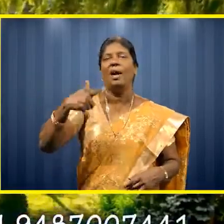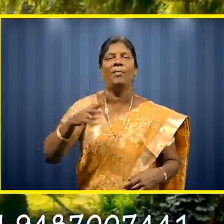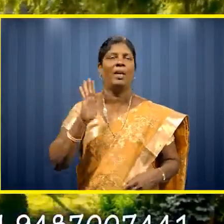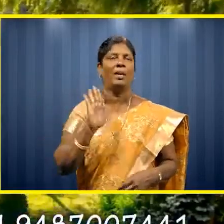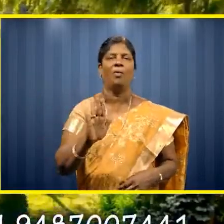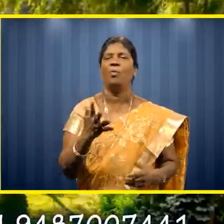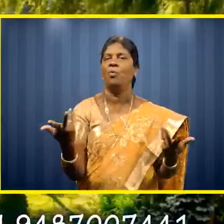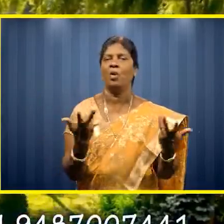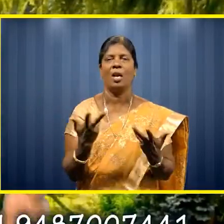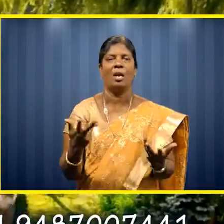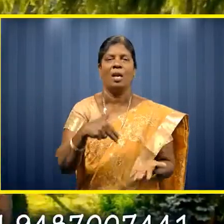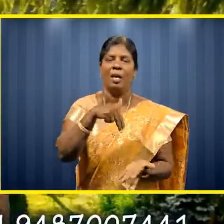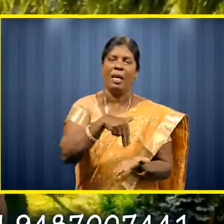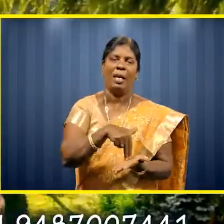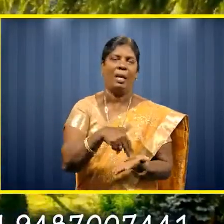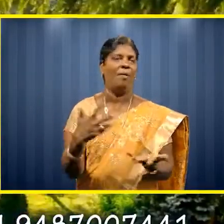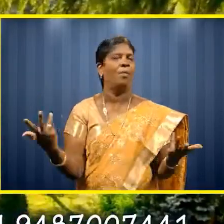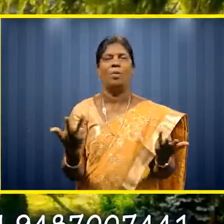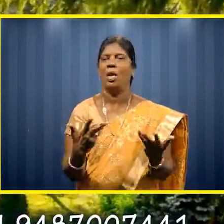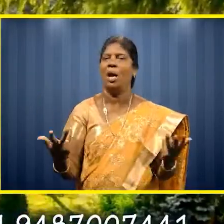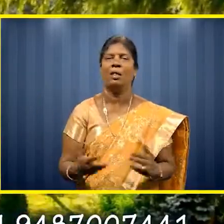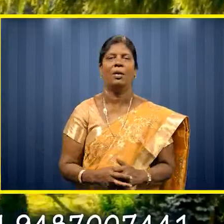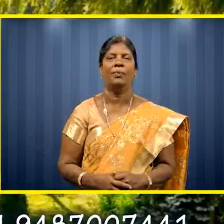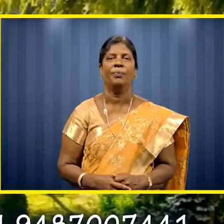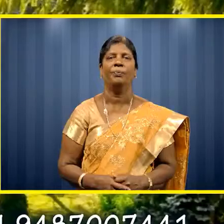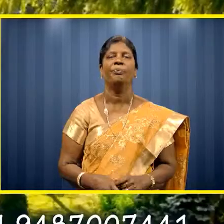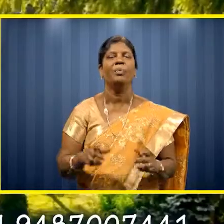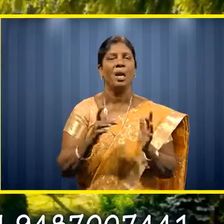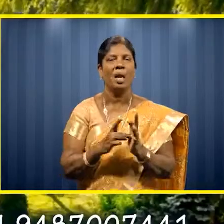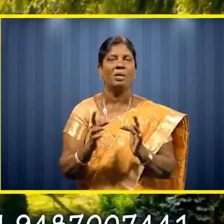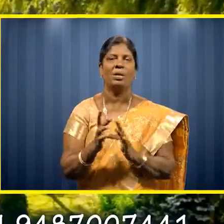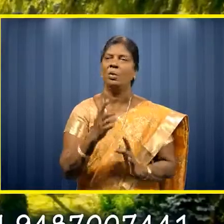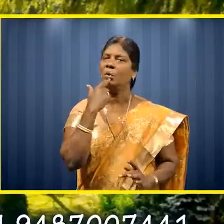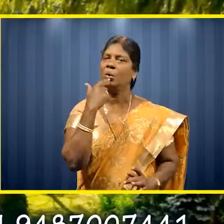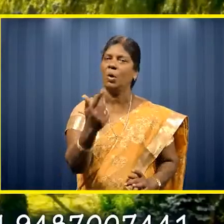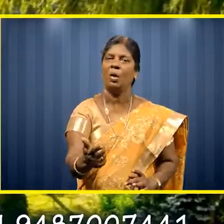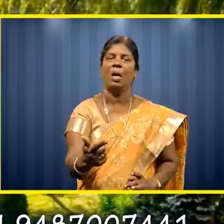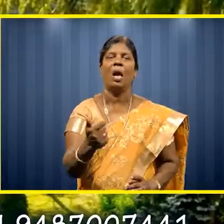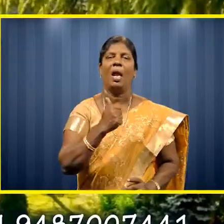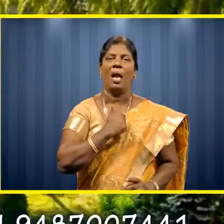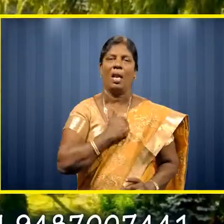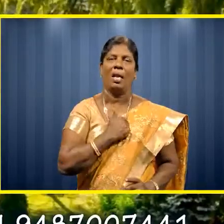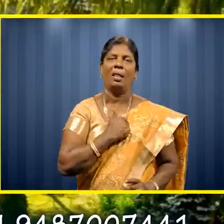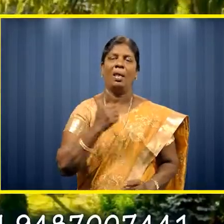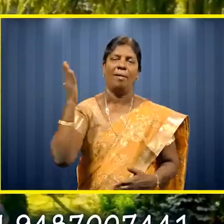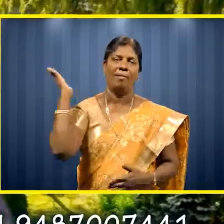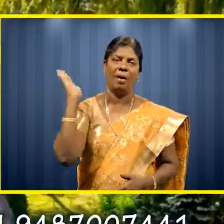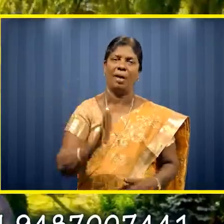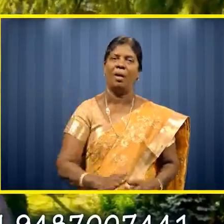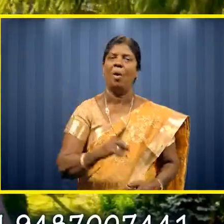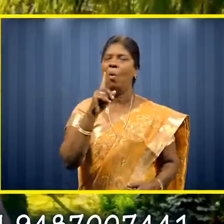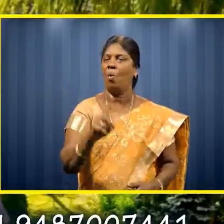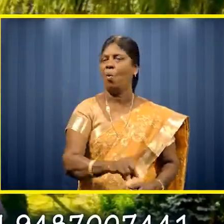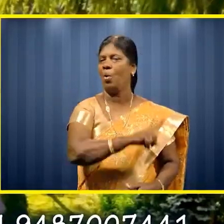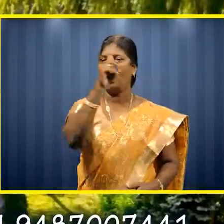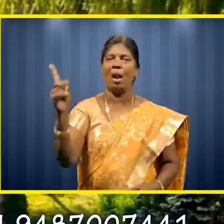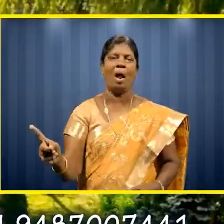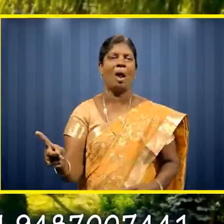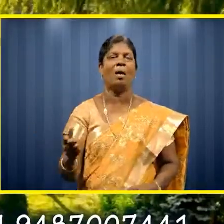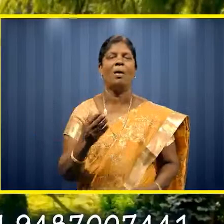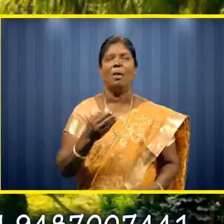வாழ வைக்கவும் முடியாது, நிலைக்க வைக்கவும் முடியாது. எனவேதான் இயேசு சொன்னார், என்னிடத்தில் வருகிறவன்